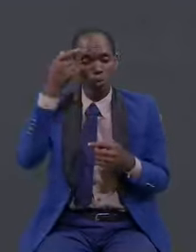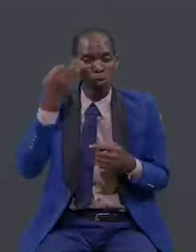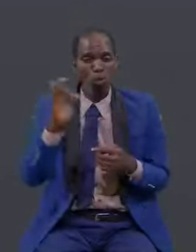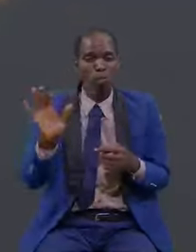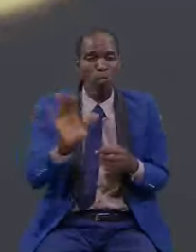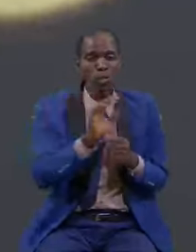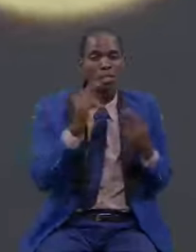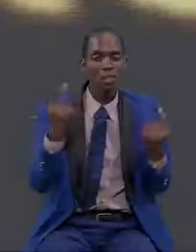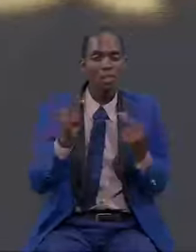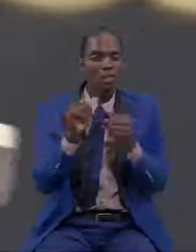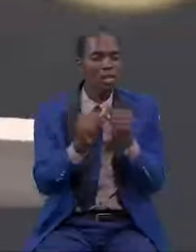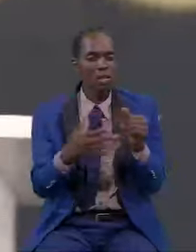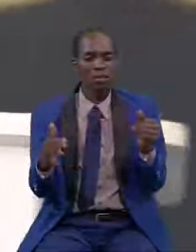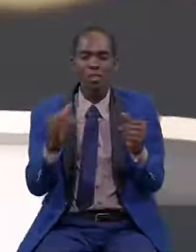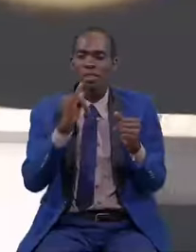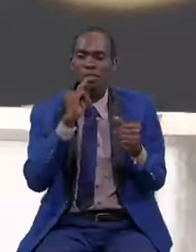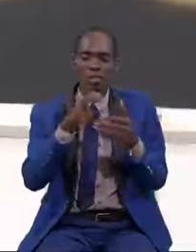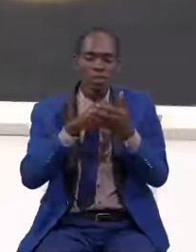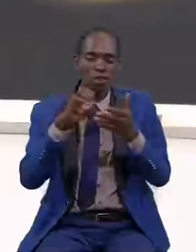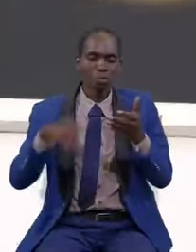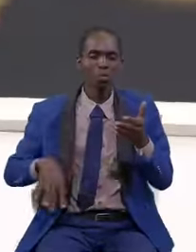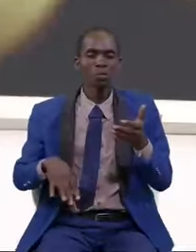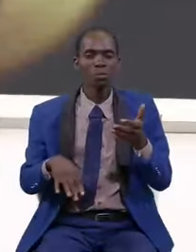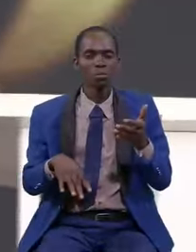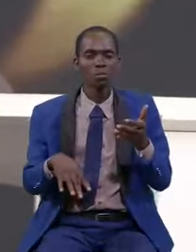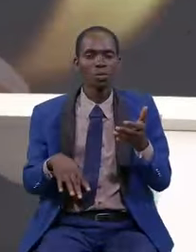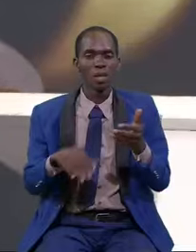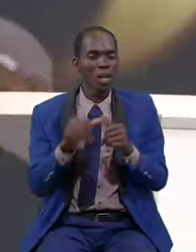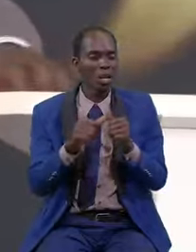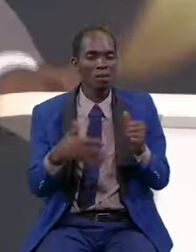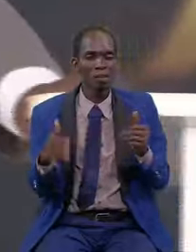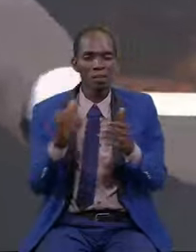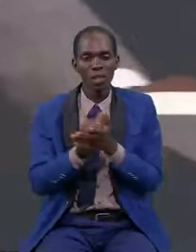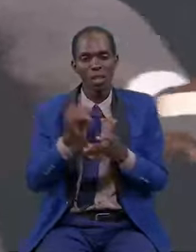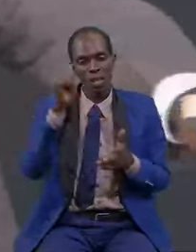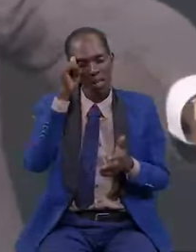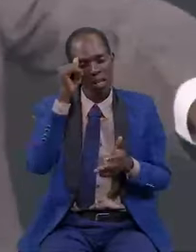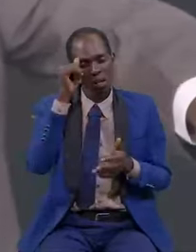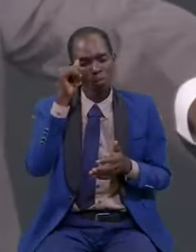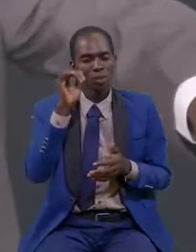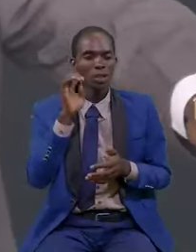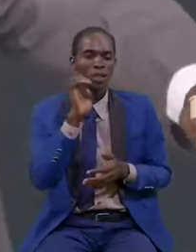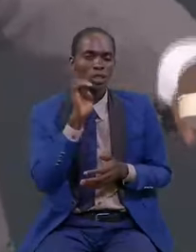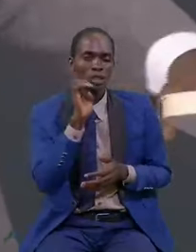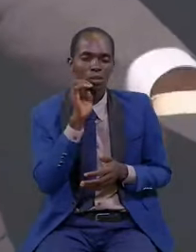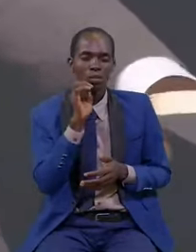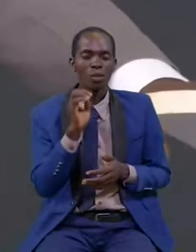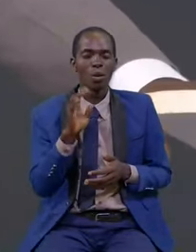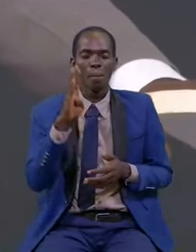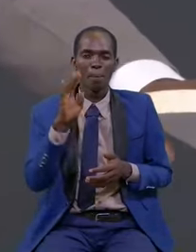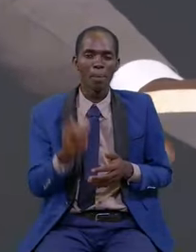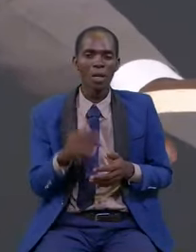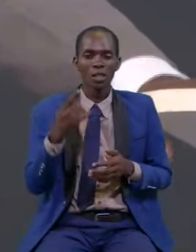étant du péché, tout est ôté. Tout ce que Adam et Ève, par